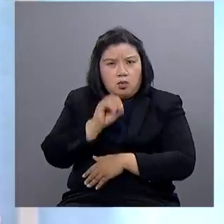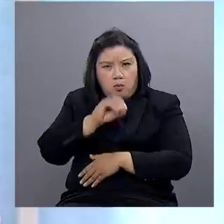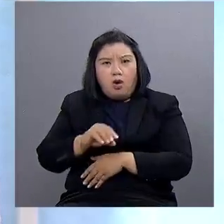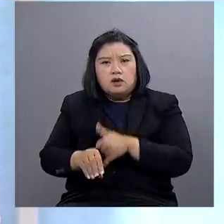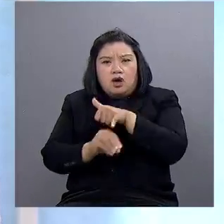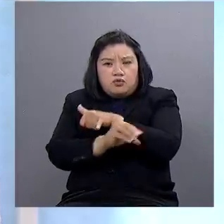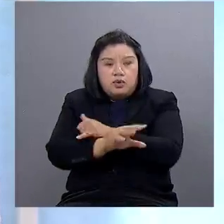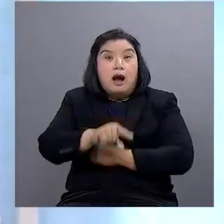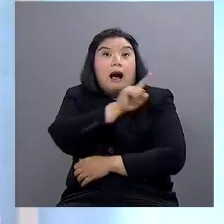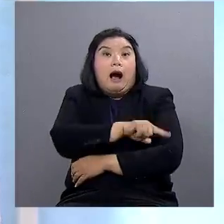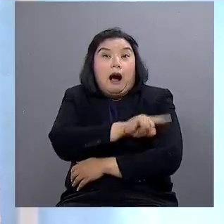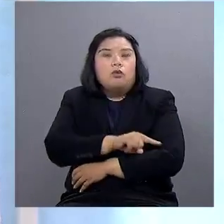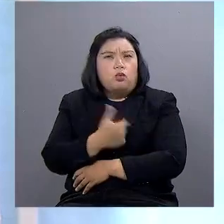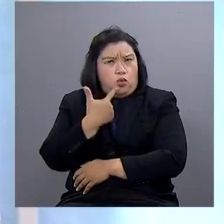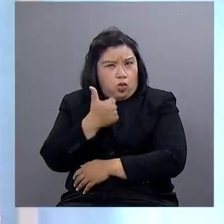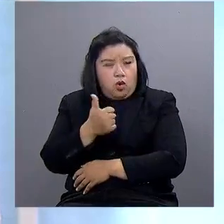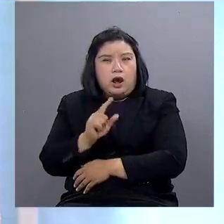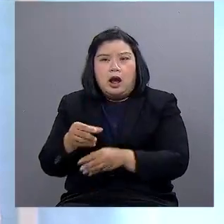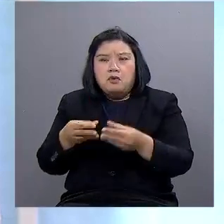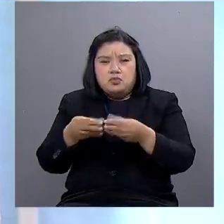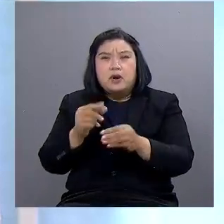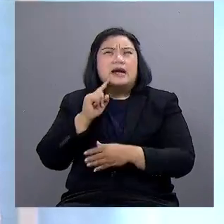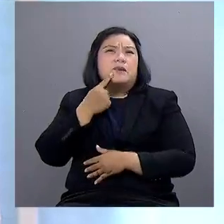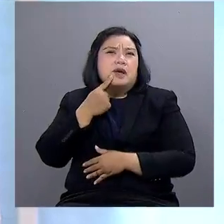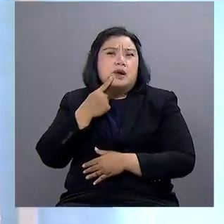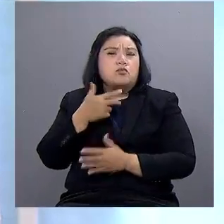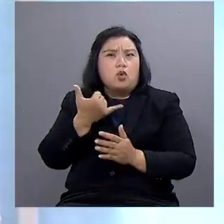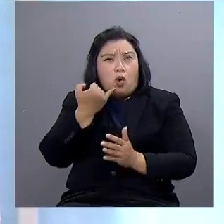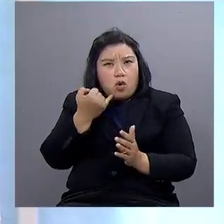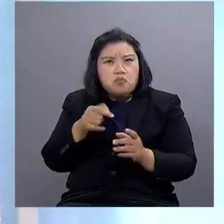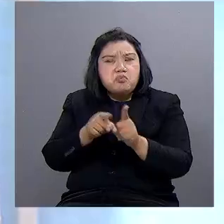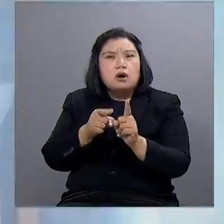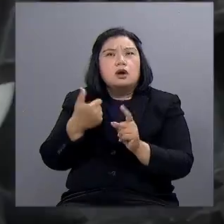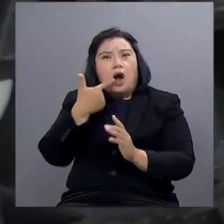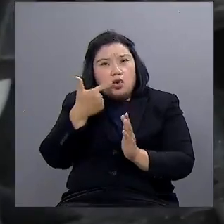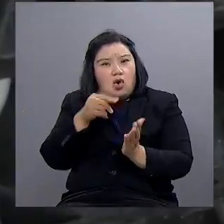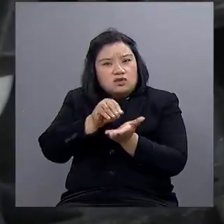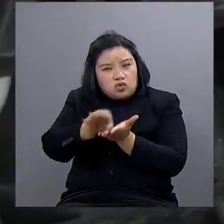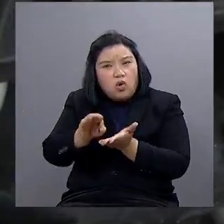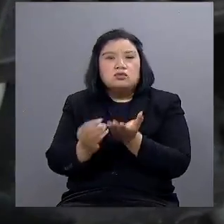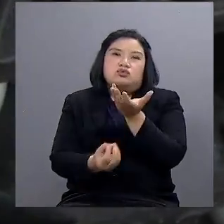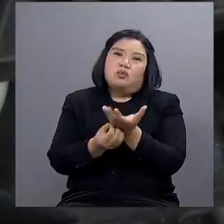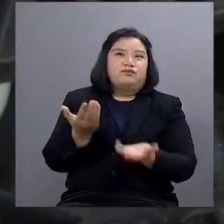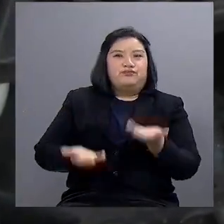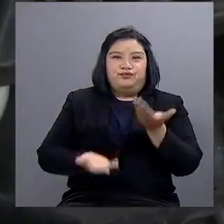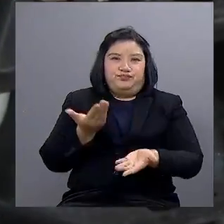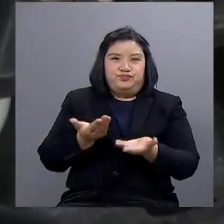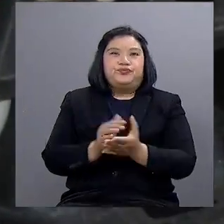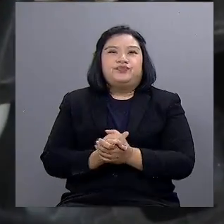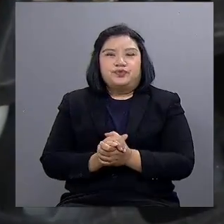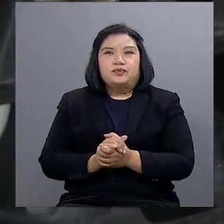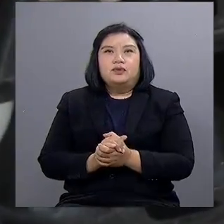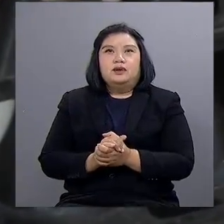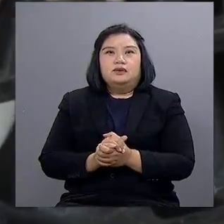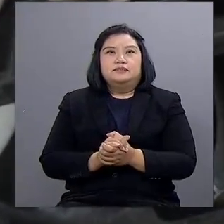เค็มเนี่ยยิ่งเพิ่มมูลค่าแล้วเอาไปทอดหรือว่าจะเอาไปต้มก็อร่อยทั้งสิ้นเลยครับคุณผู้ชมครับแต่ยังไม่ต้องเอาไปทอ